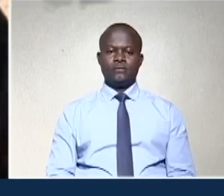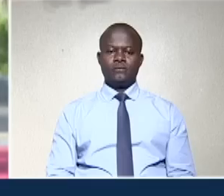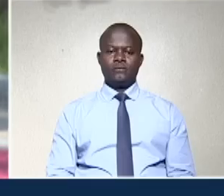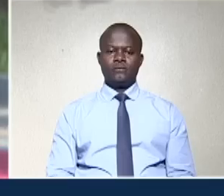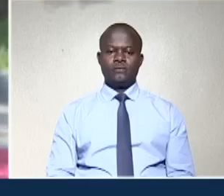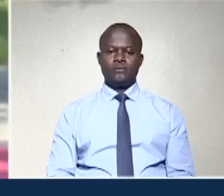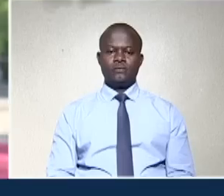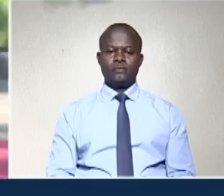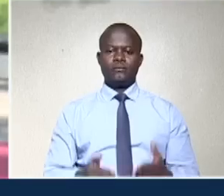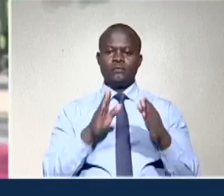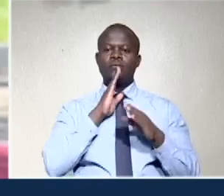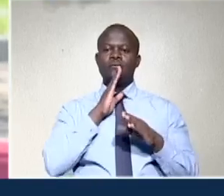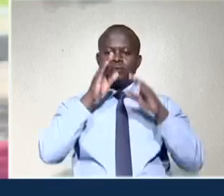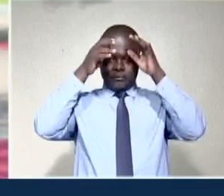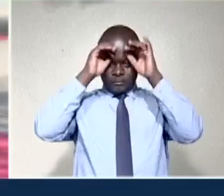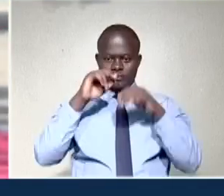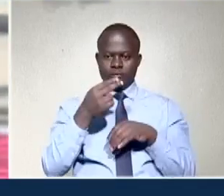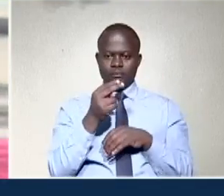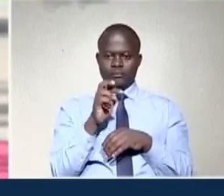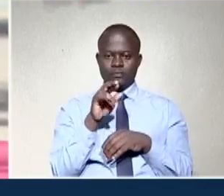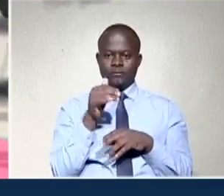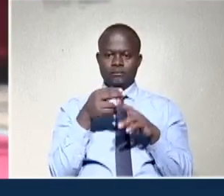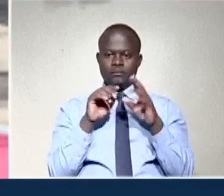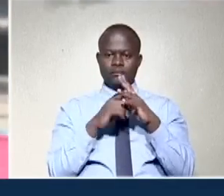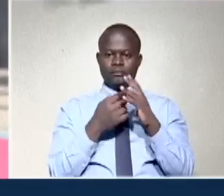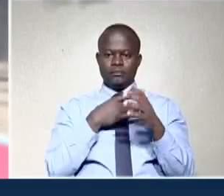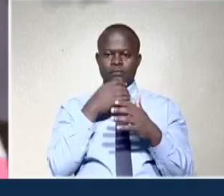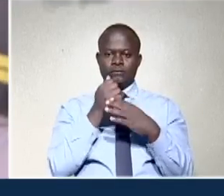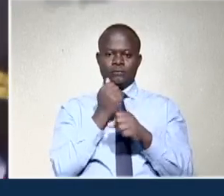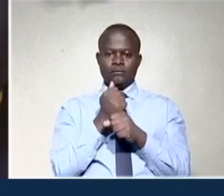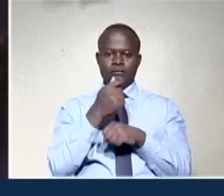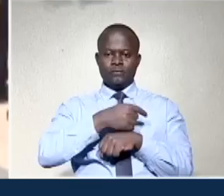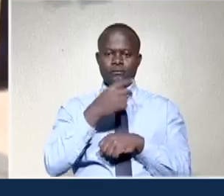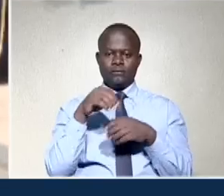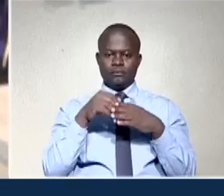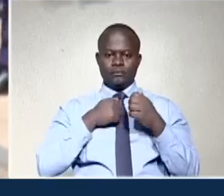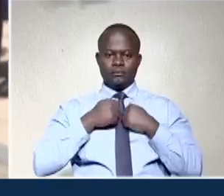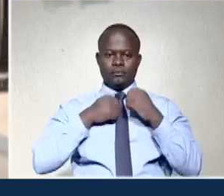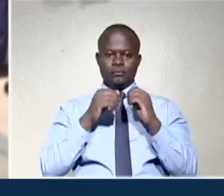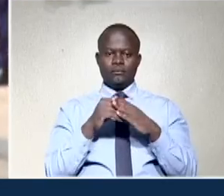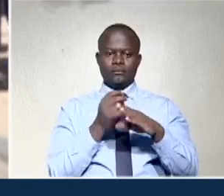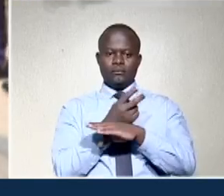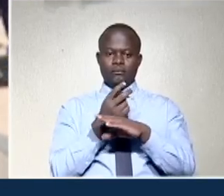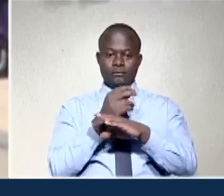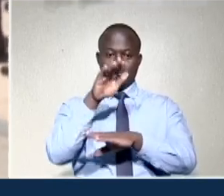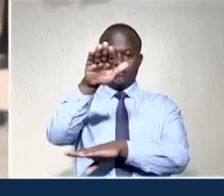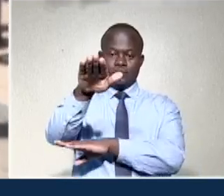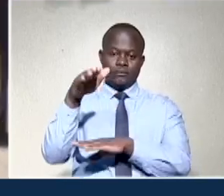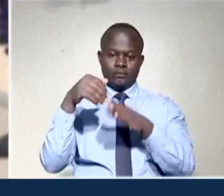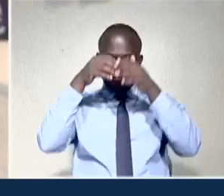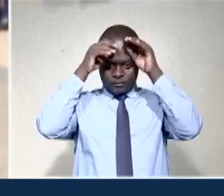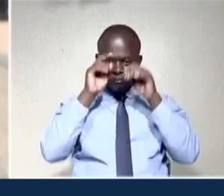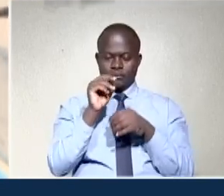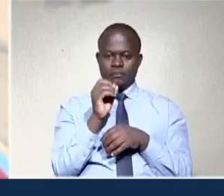Kuri iki cyumweru Perezida wa Hongiriya Katalin Novak yatangiye uruzinduko rw'akazi rw'iminsi ibiri mu Rwanda. Mu masaha ya nyuma ya saa sita Perezida